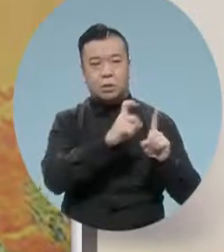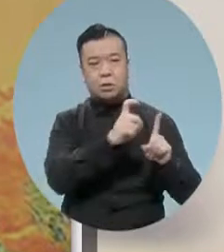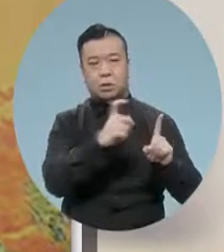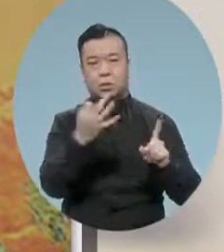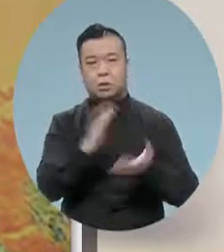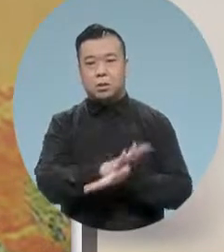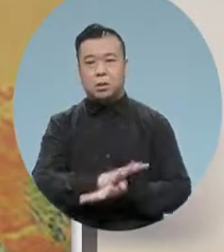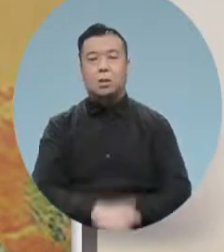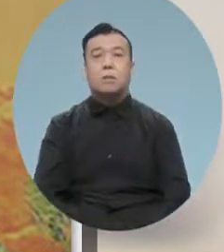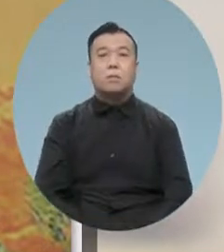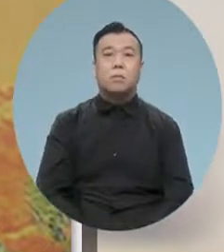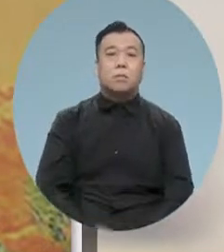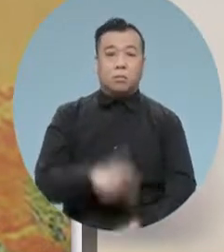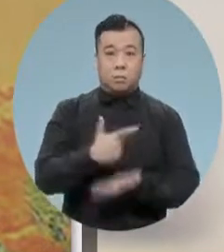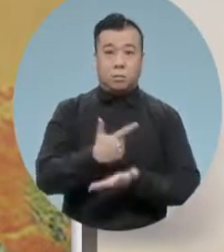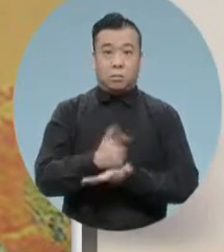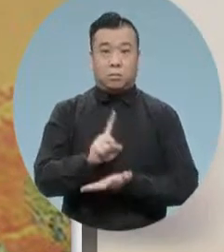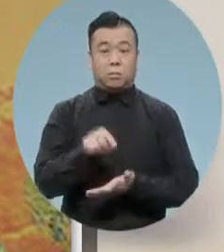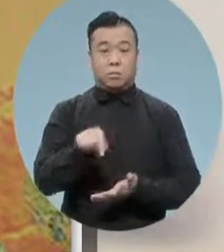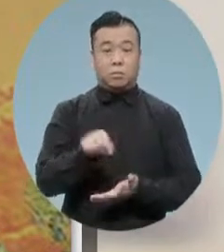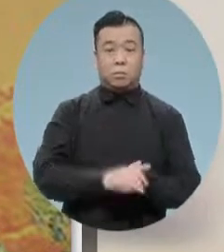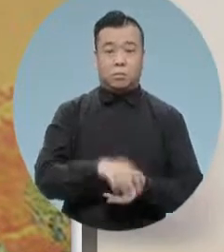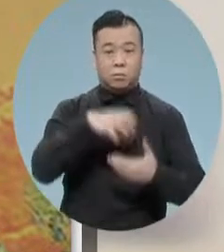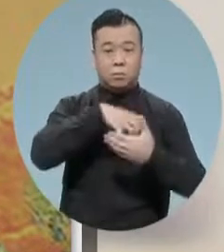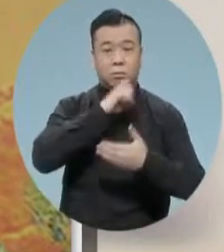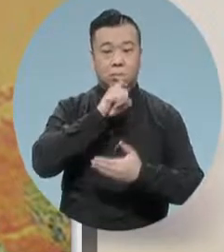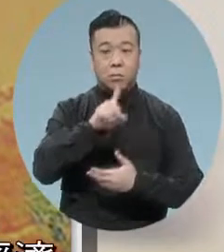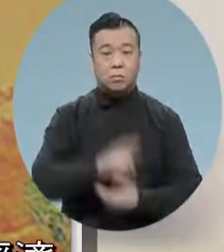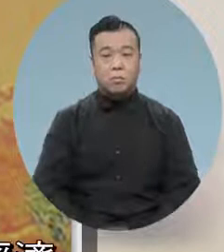1993年，93年咧非常之重要啦。有一個內容就係